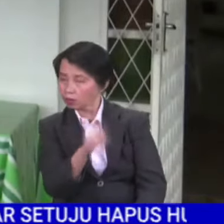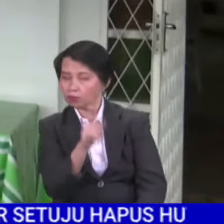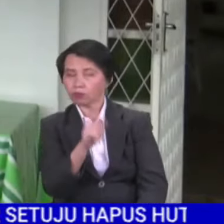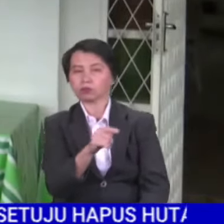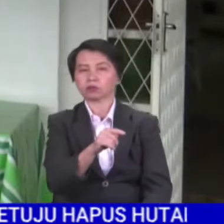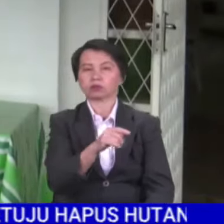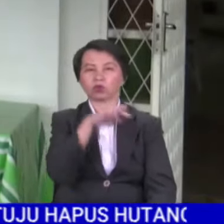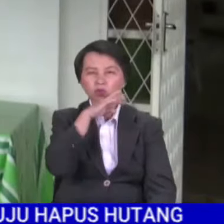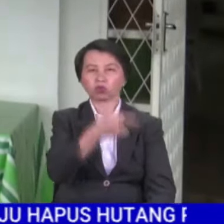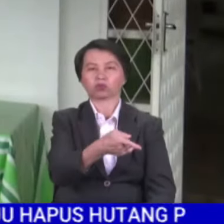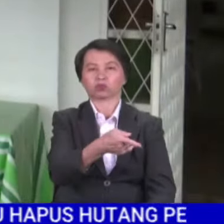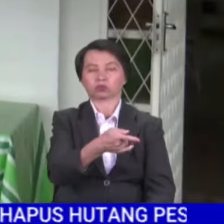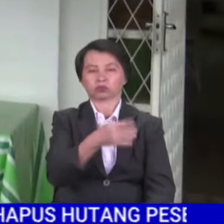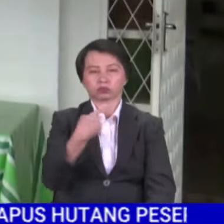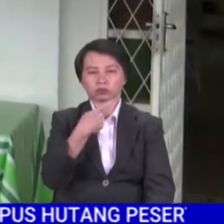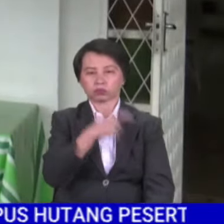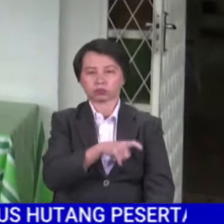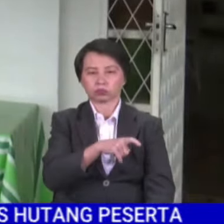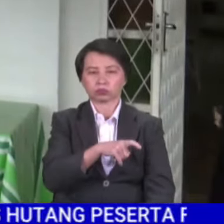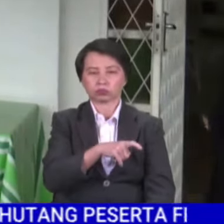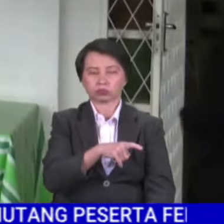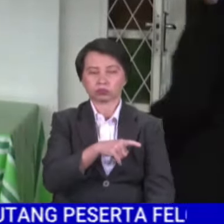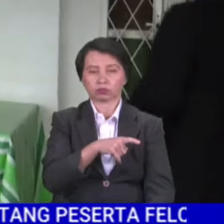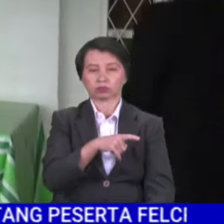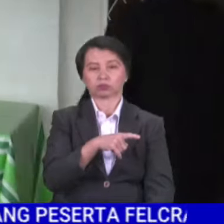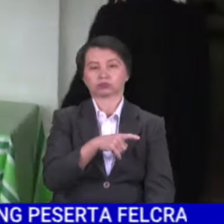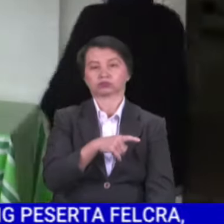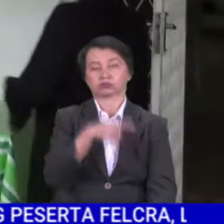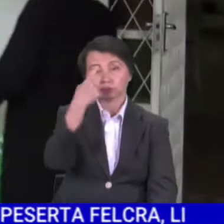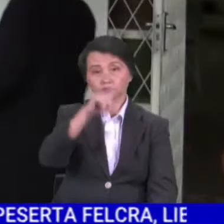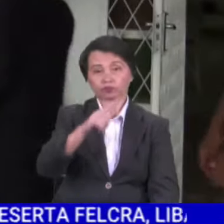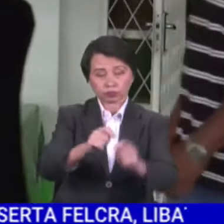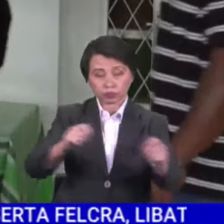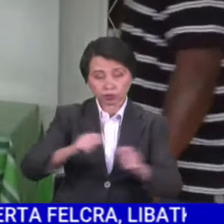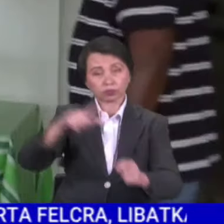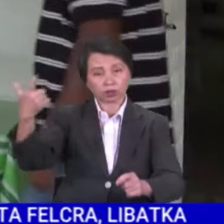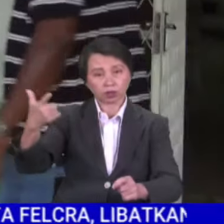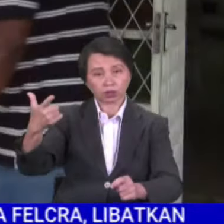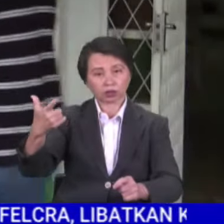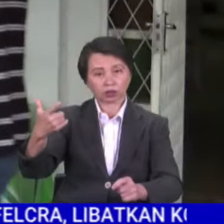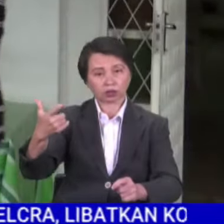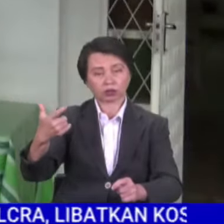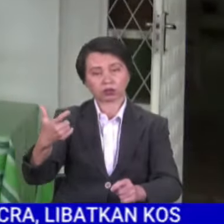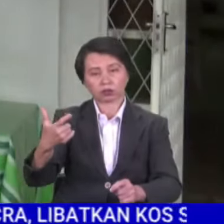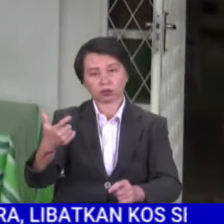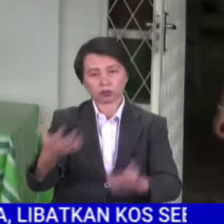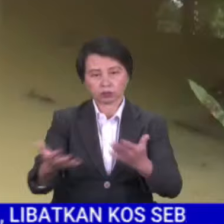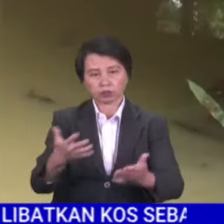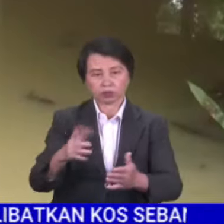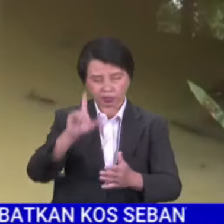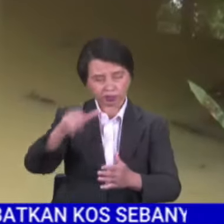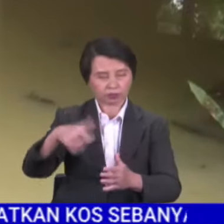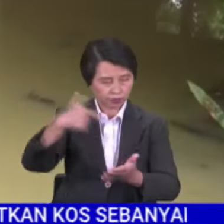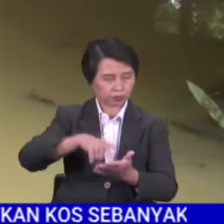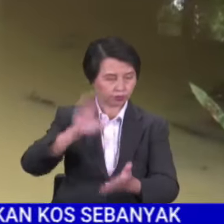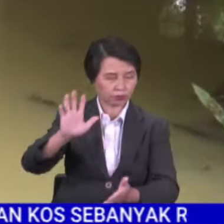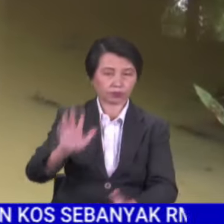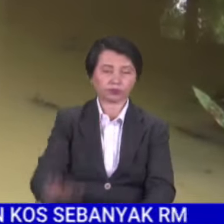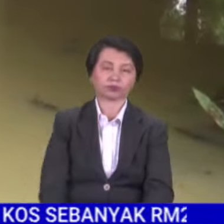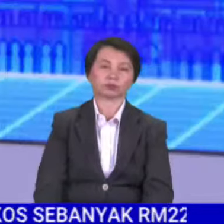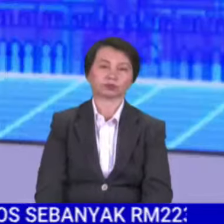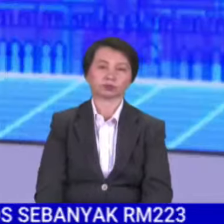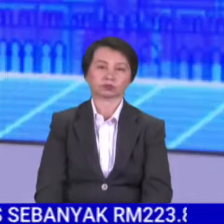untuk titik-titik banyak kilat. Untuk tempat lain, tak tempat melawat lagi. Mungkin kejap lagi lah.